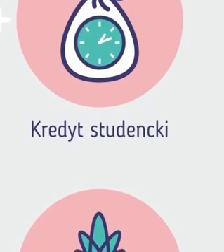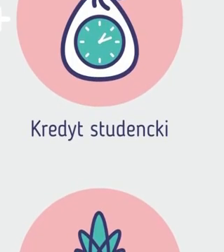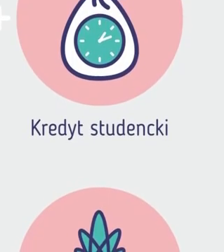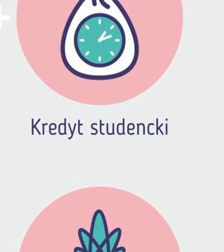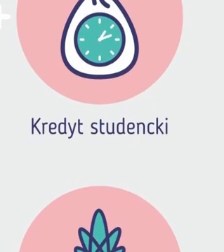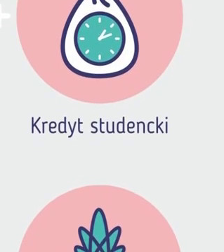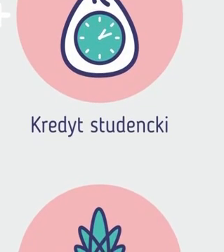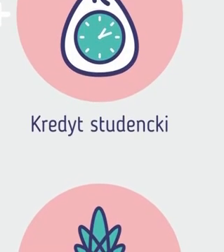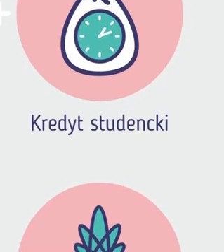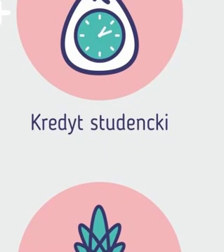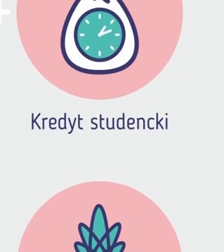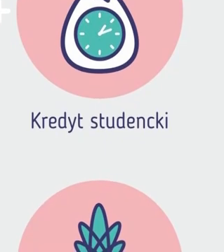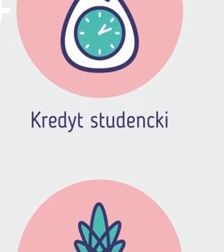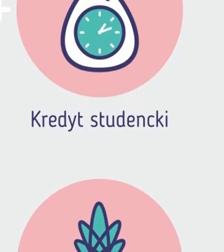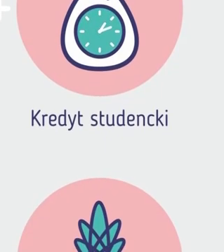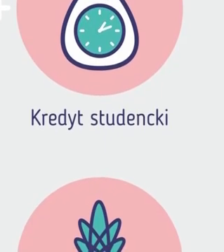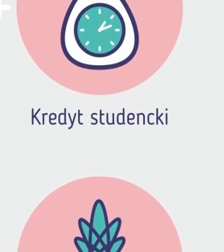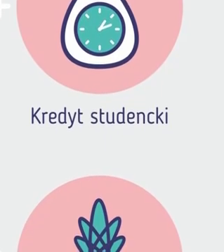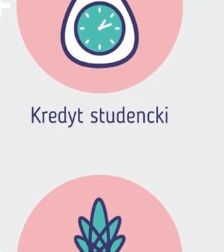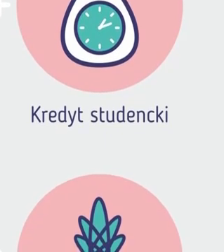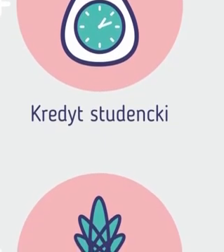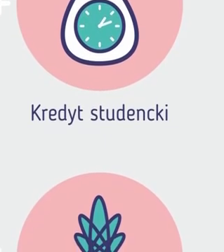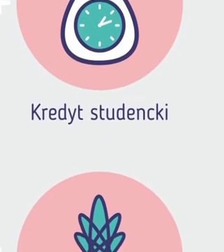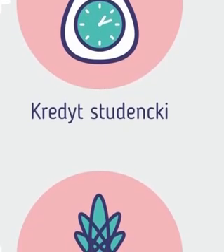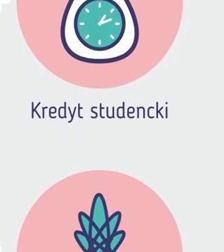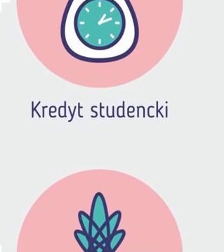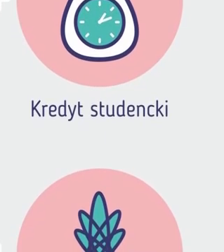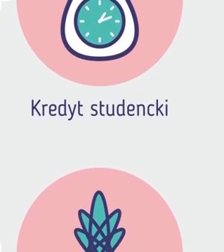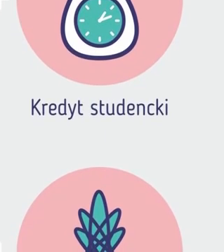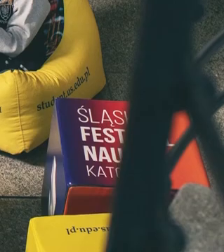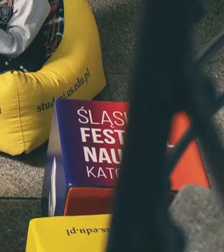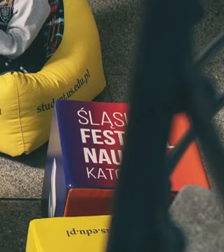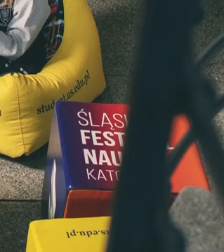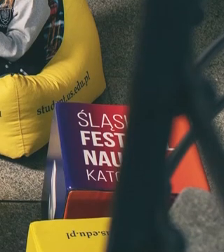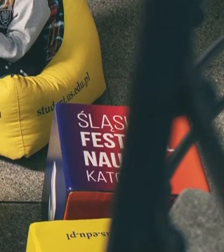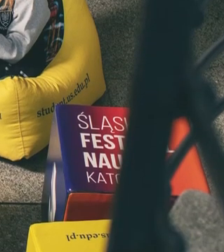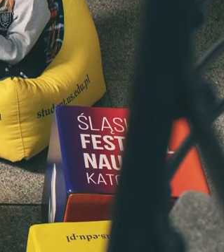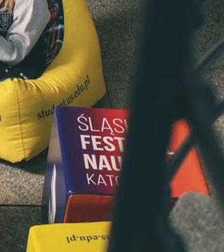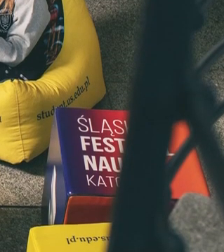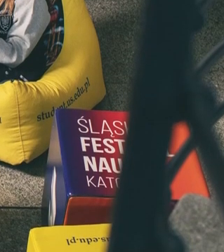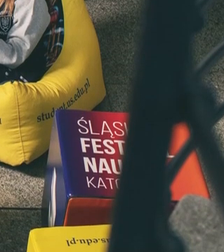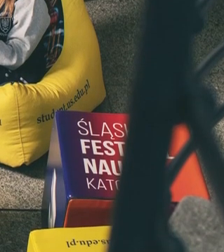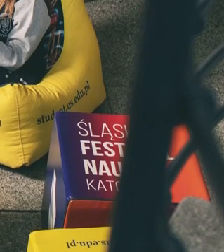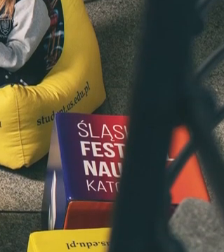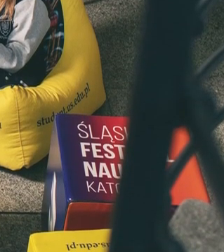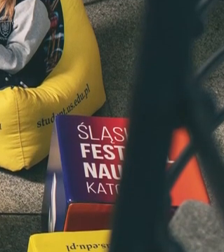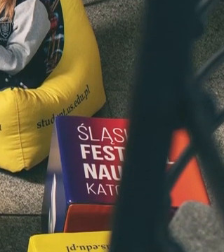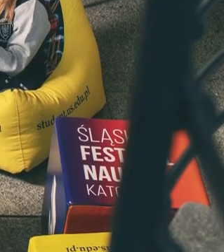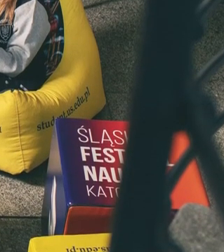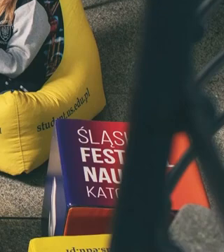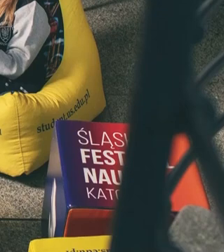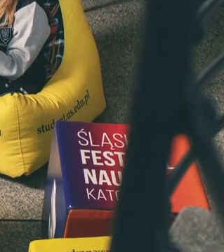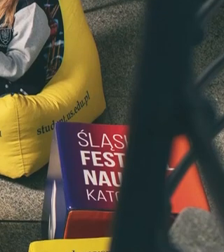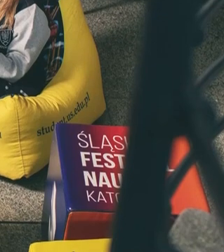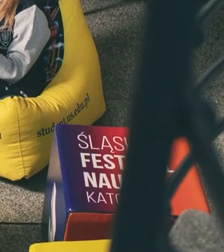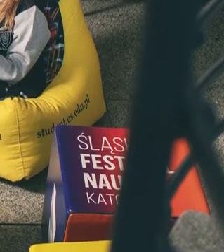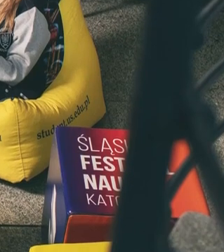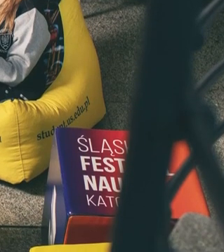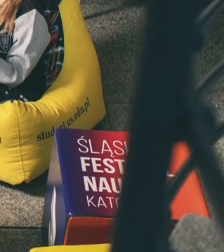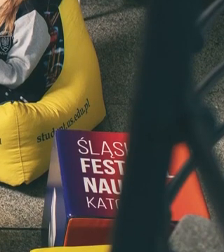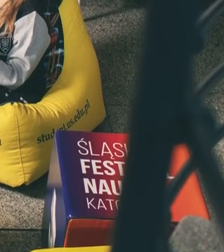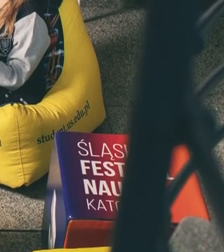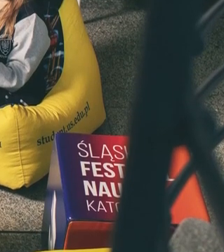jako studenci czujemy, że jesteśmy w jakiejś niekomfortowej sytuacji, że jesteśmy przez kogoś być może źle